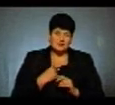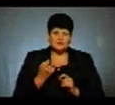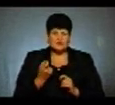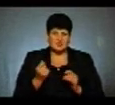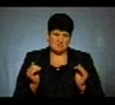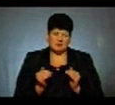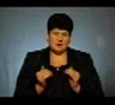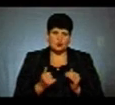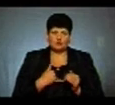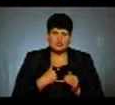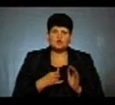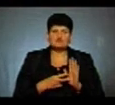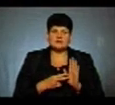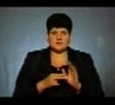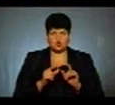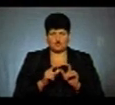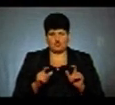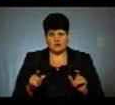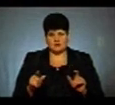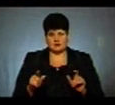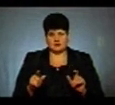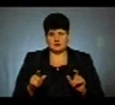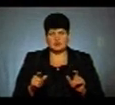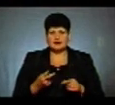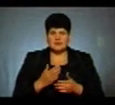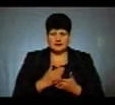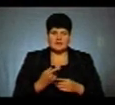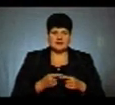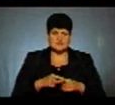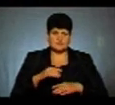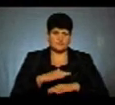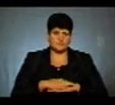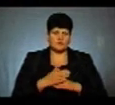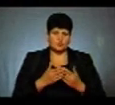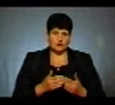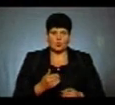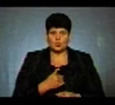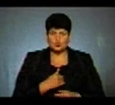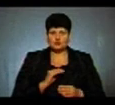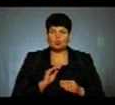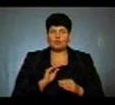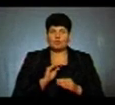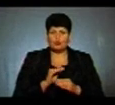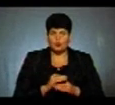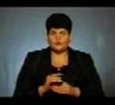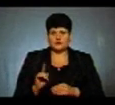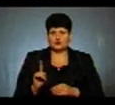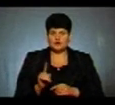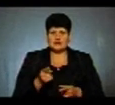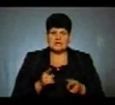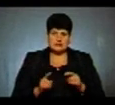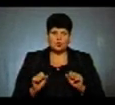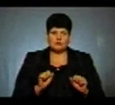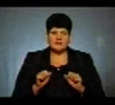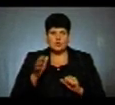до цього долучилося. У нас у 7 школах викладається цей предмет. І хочу доповнити, що дійсно